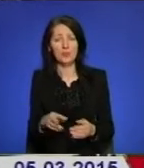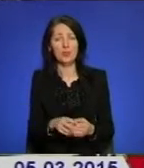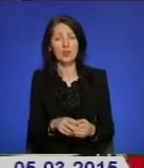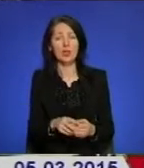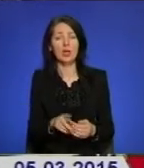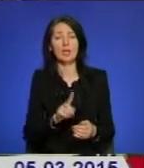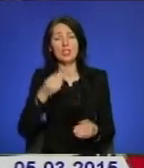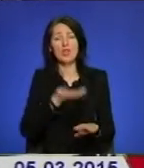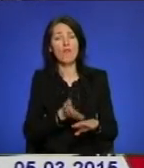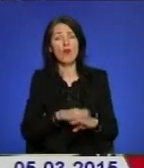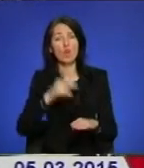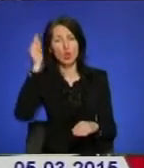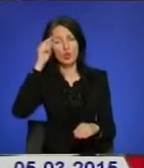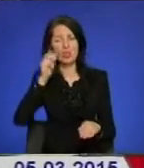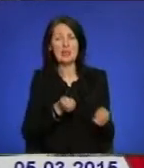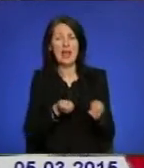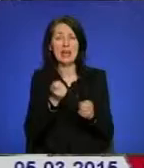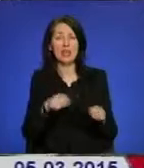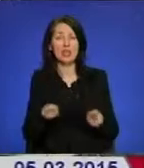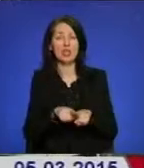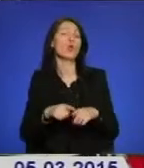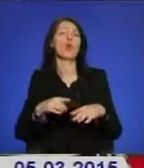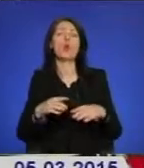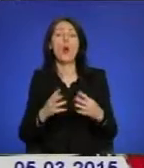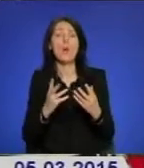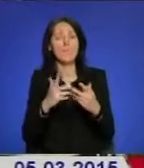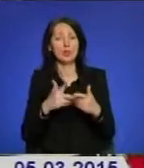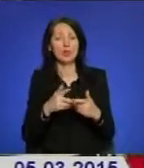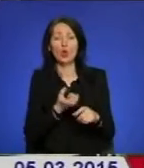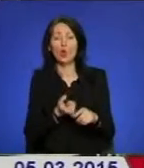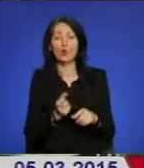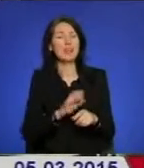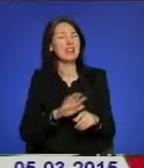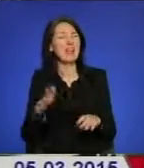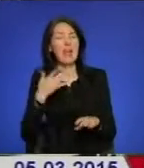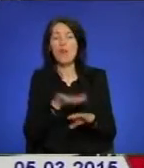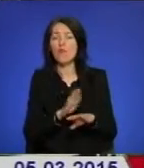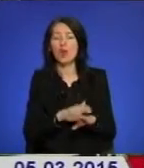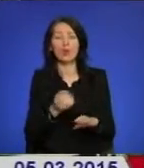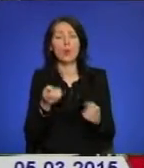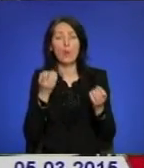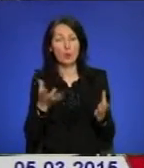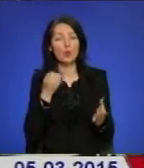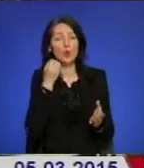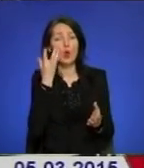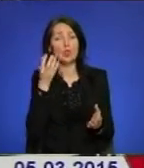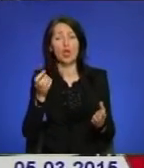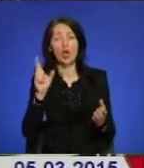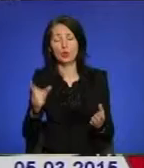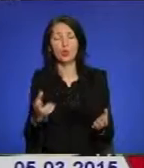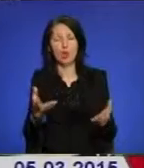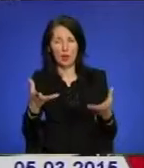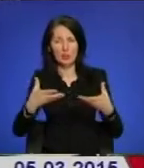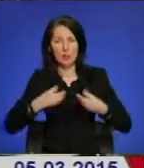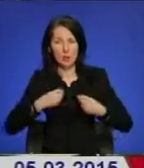важко навчитися керувати такою машиною? Ні, не дуже важко. Все дуже просто, якщо людина сприймає все, як її